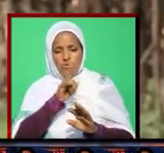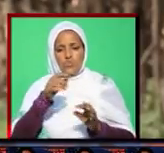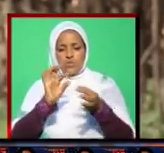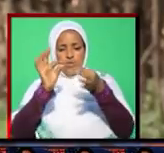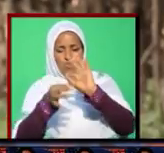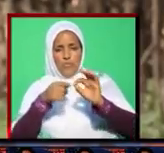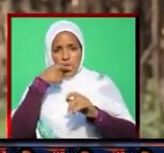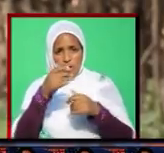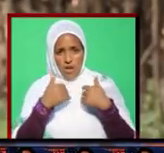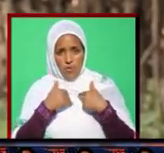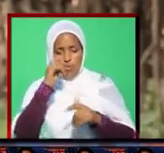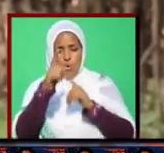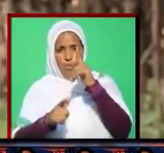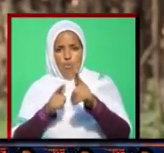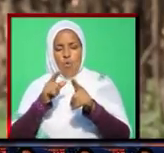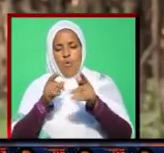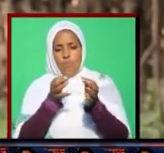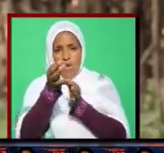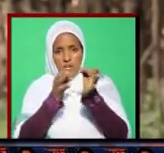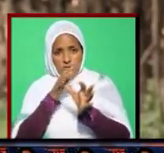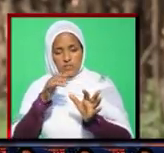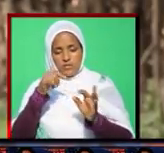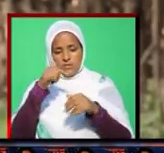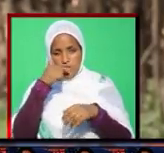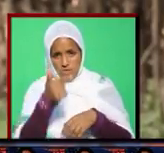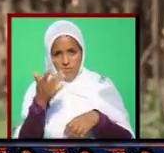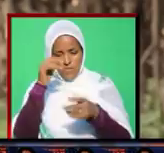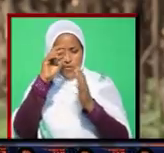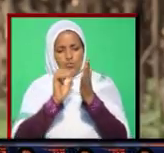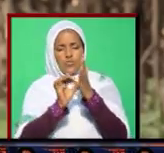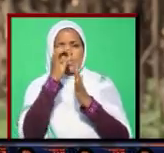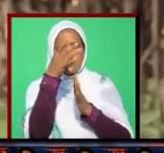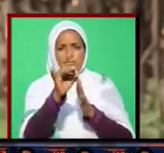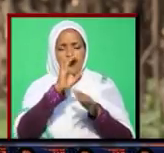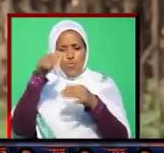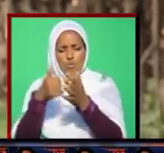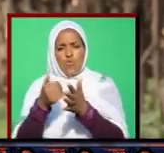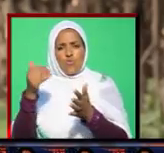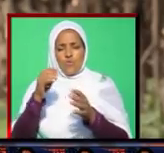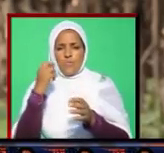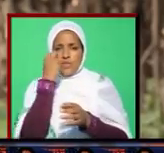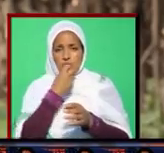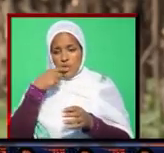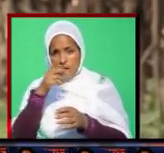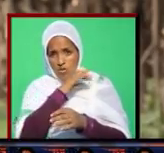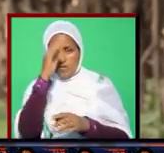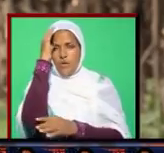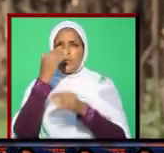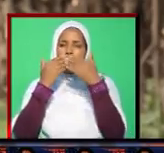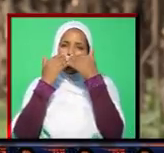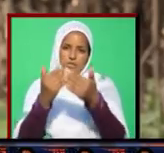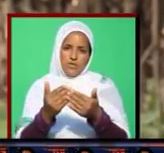ያልከው ቋንቋ ባይገለጽልህ ባታውቅ ነው ብለው ስለነበረ ከቁጥር 18 ስናነብ ከሁላችሁ ይልቅ በልሳኖች እናገራለሁና እግዚአብሔርን